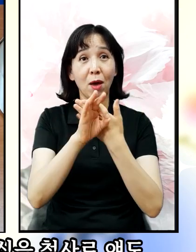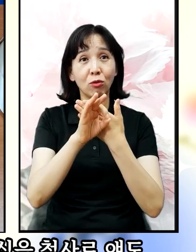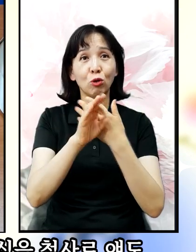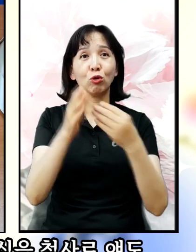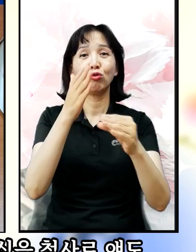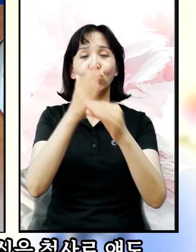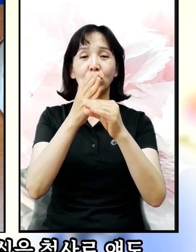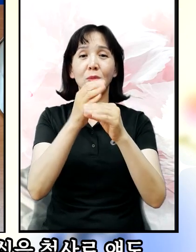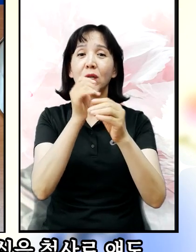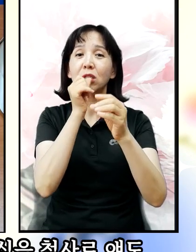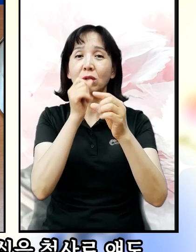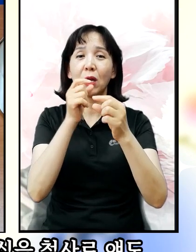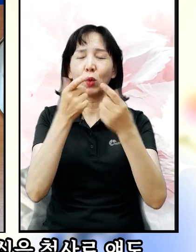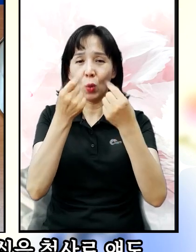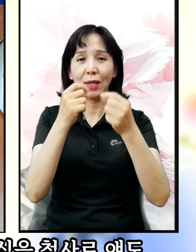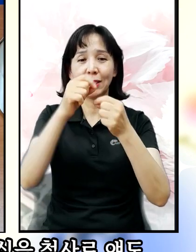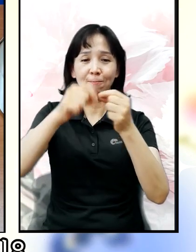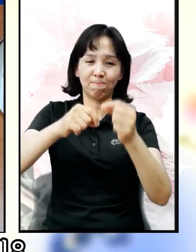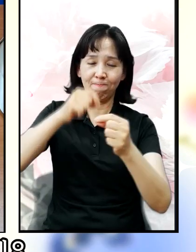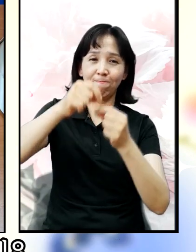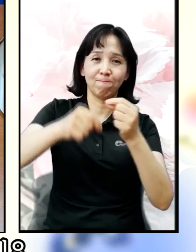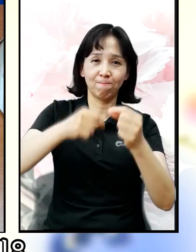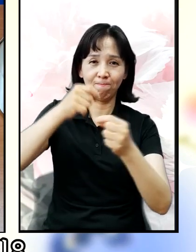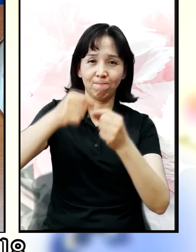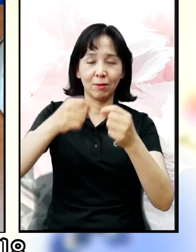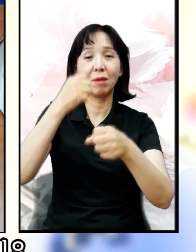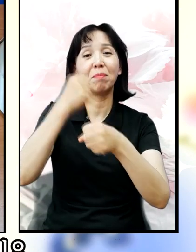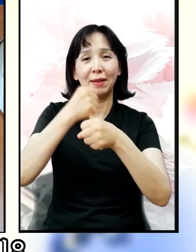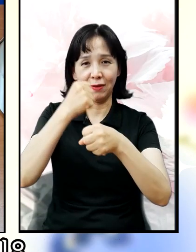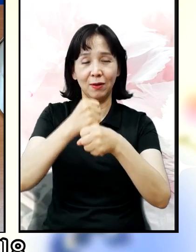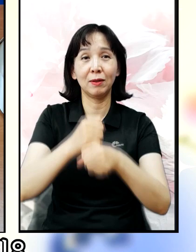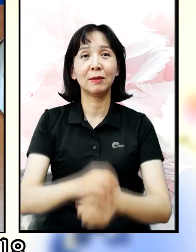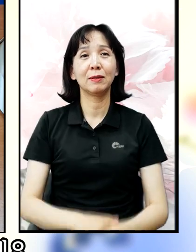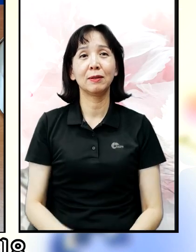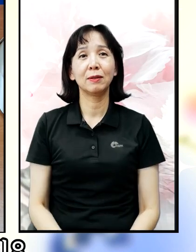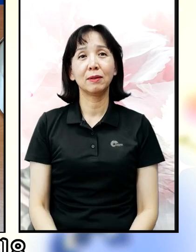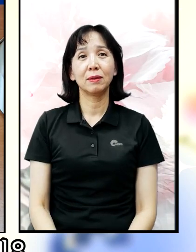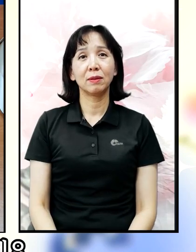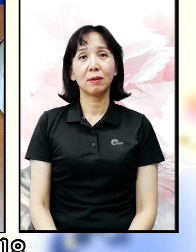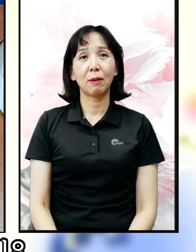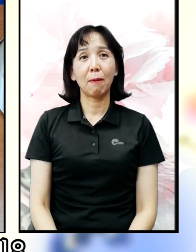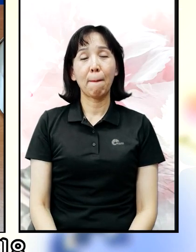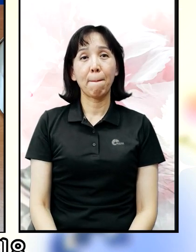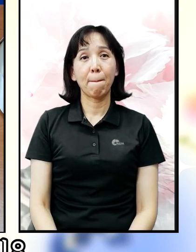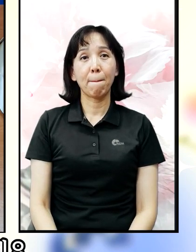싶으시면은 중심을 철사로 얘도 마찬가지로 고정을 해주세요.